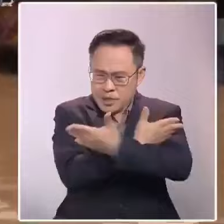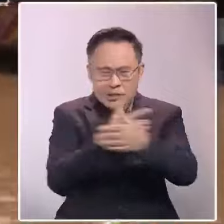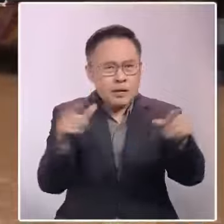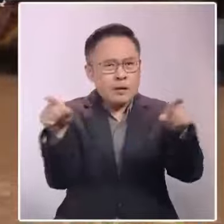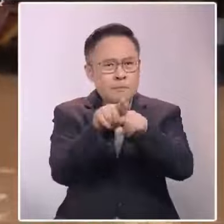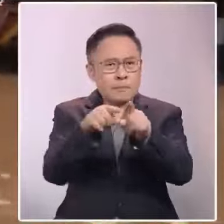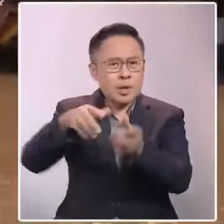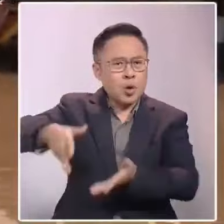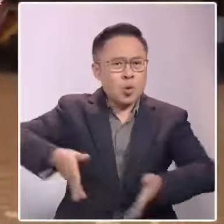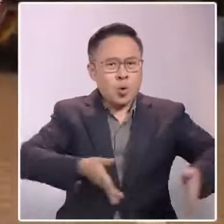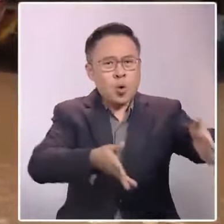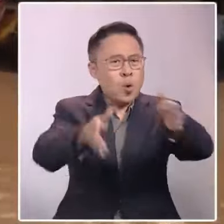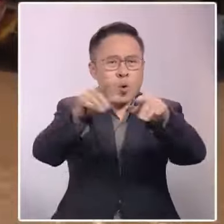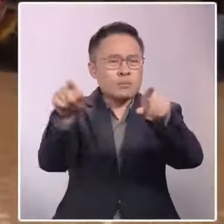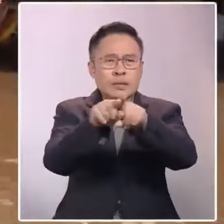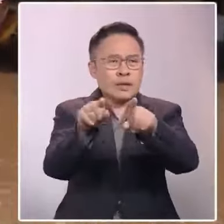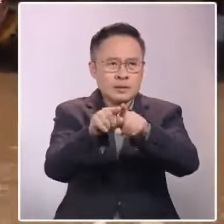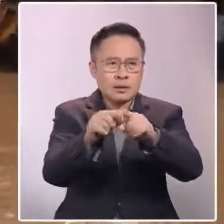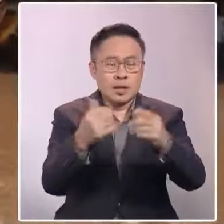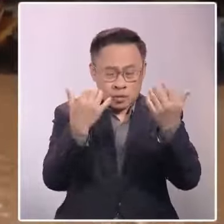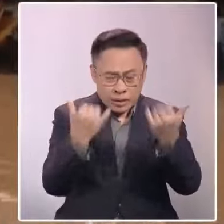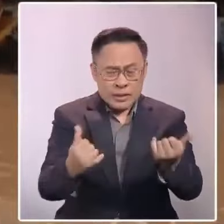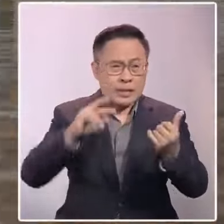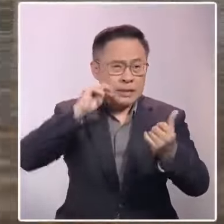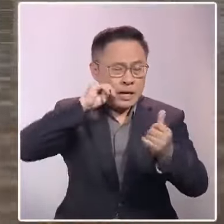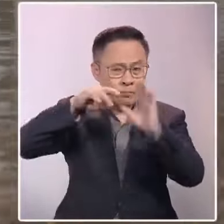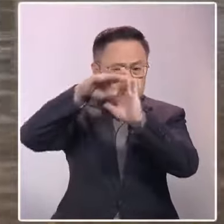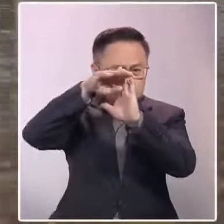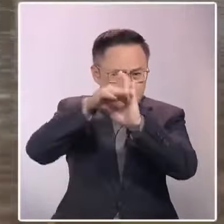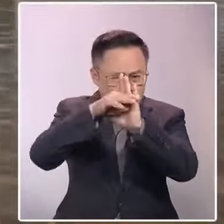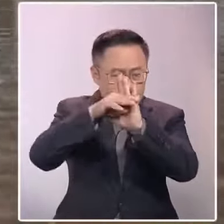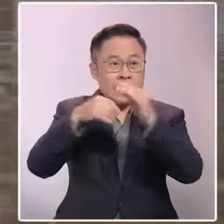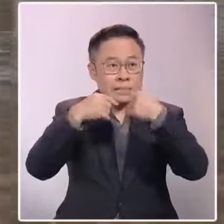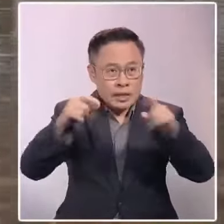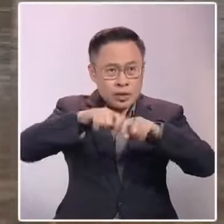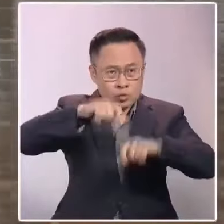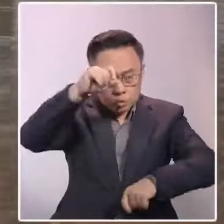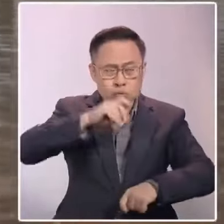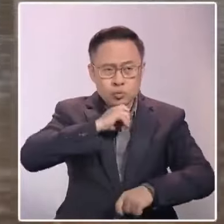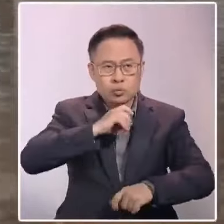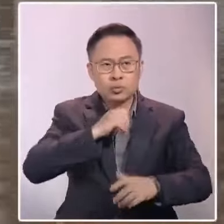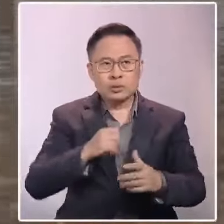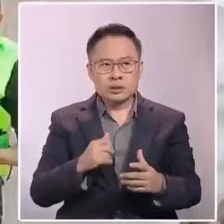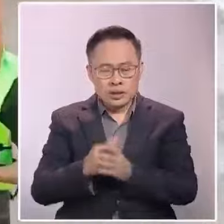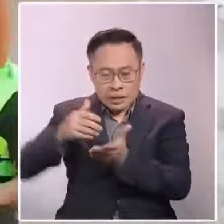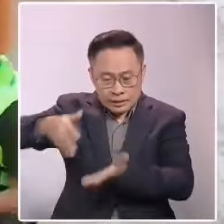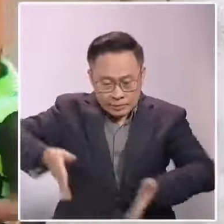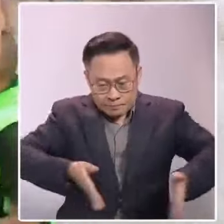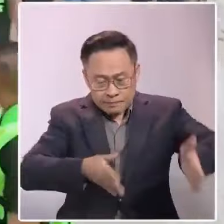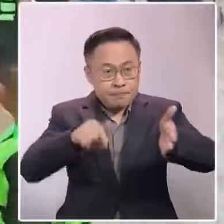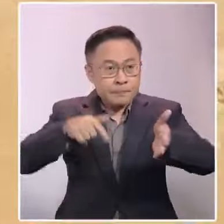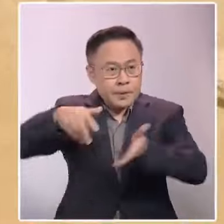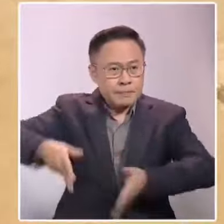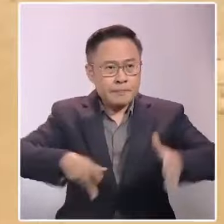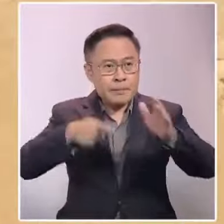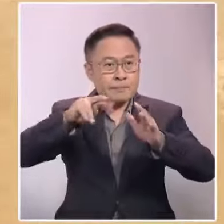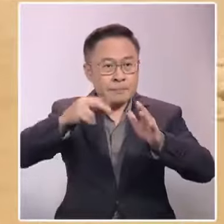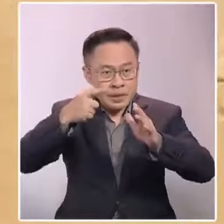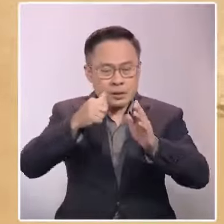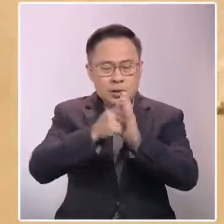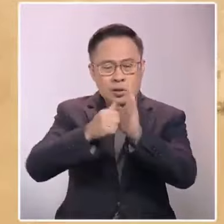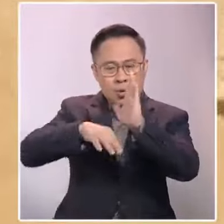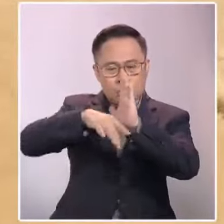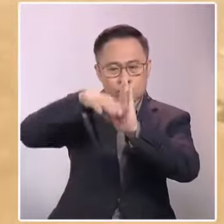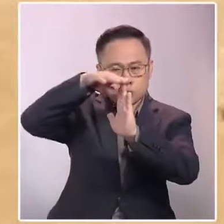วเมืองเชียงใหม่จะเริ่มลดระดับลงมาบ้างแล้วแต่ก็ยังคงสูงเกือบ5เมตรทำให้หลายพื้นที่ยังมีน้ำท่วมสูงเจ้าหน้า